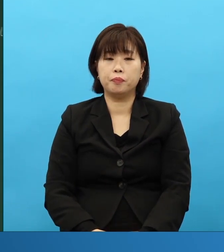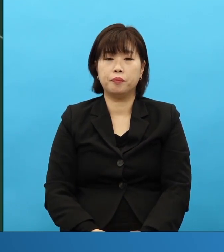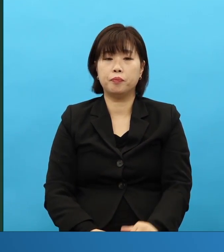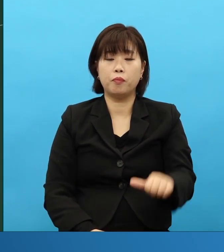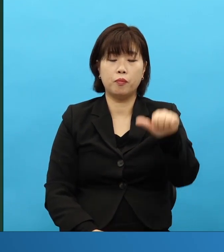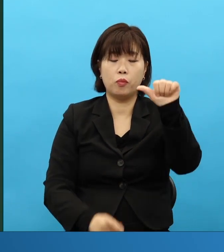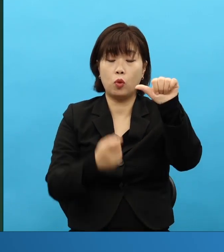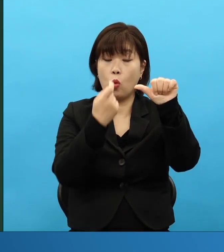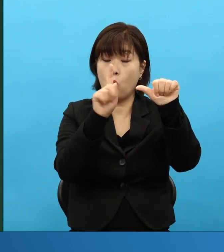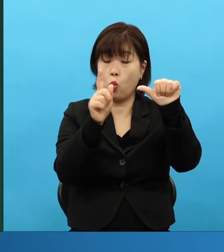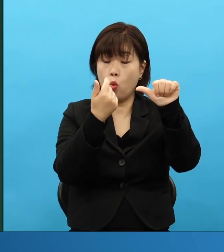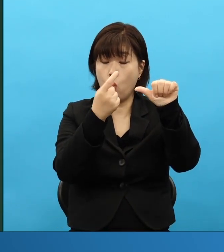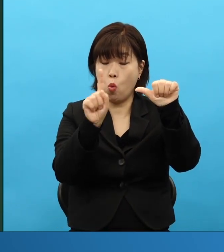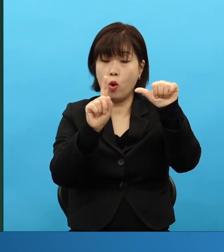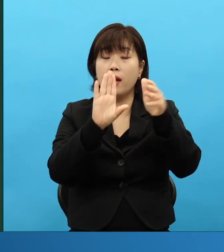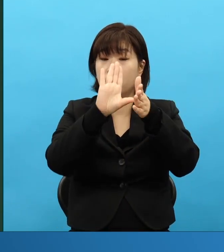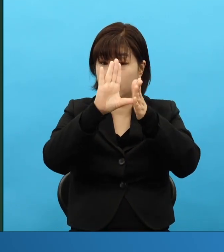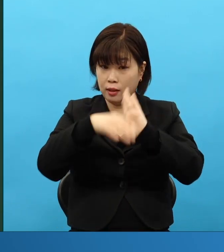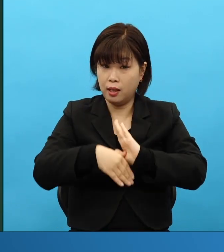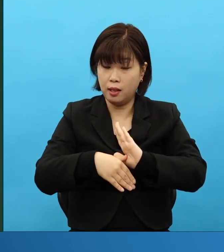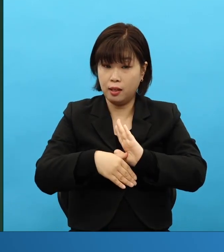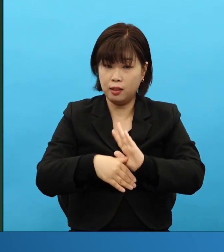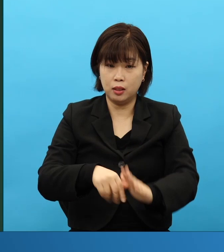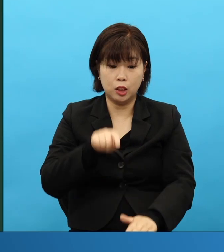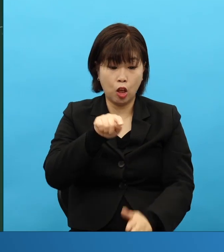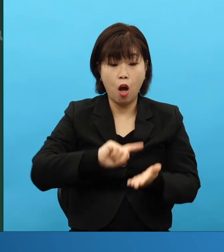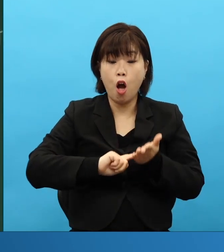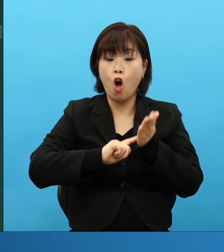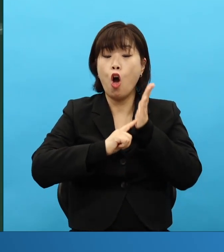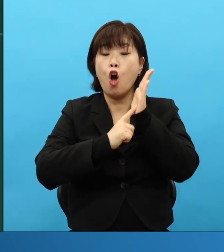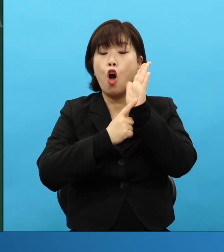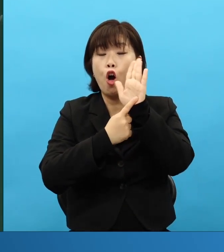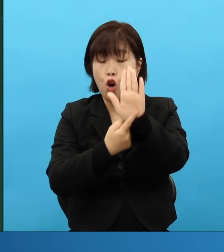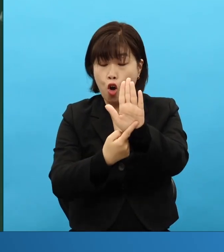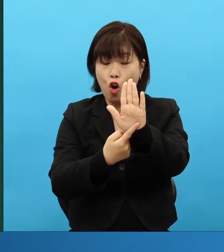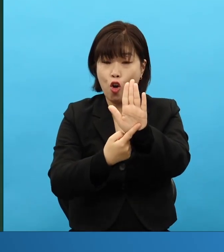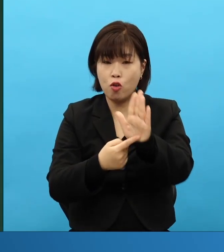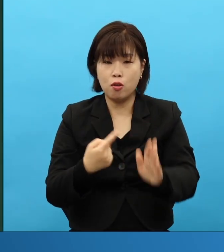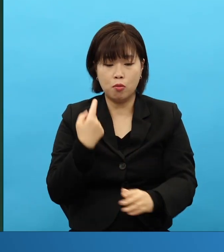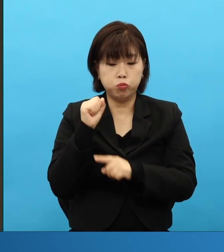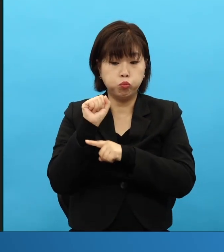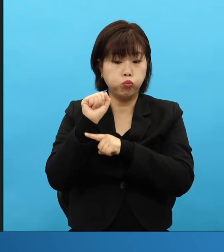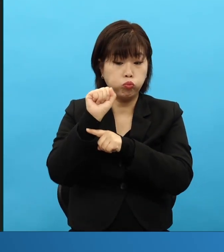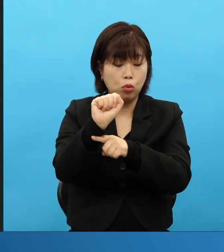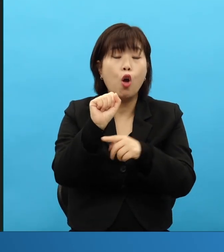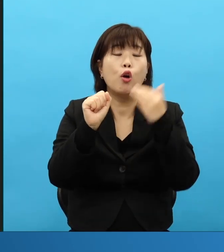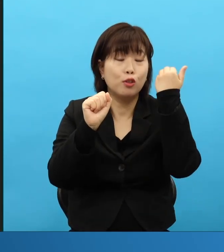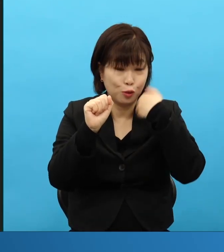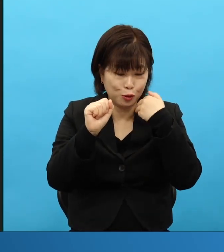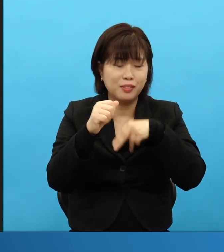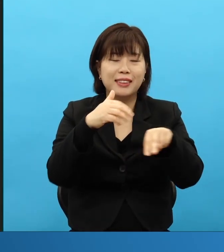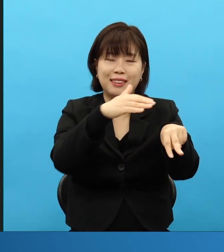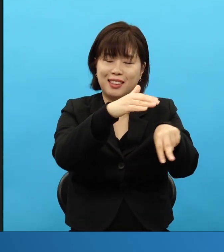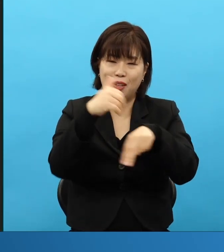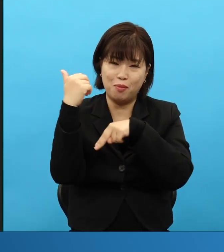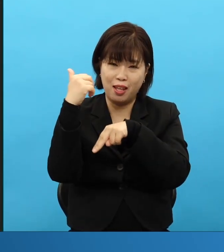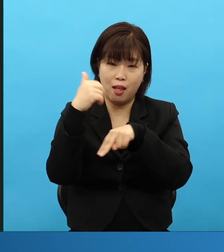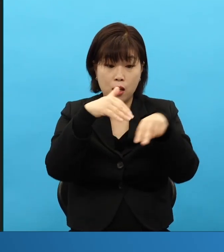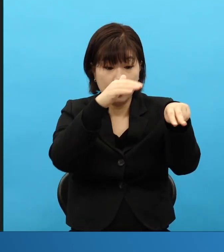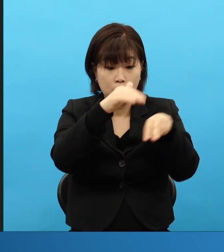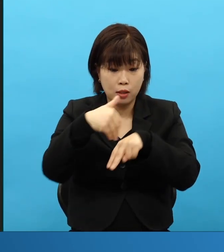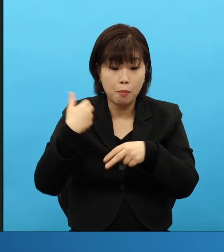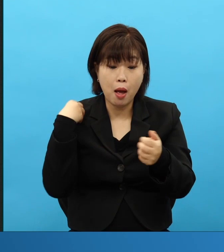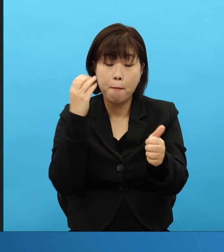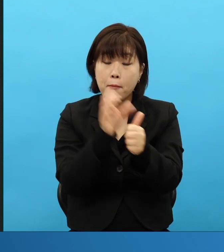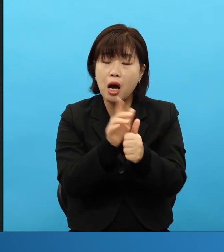다섯째 주에는 이때 등장한 인물이 사무엘입니다. And in the fifth week, the leader that rose at that time was Samuel. 예, 지도자 It 사무엘이죠. was the